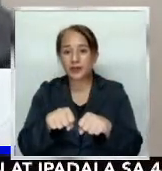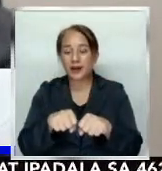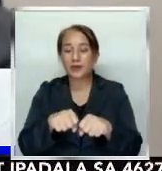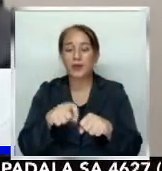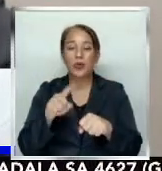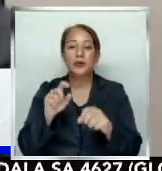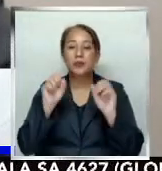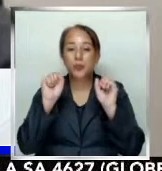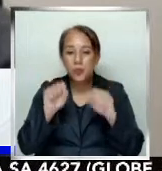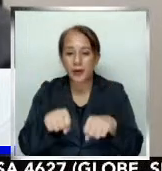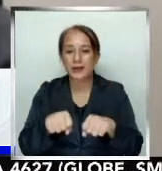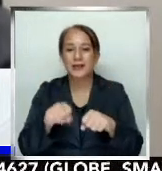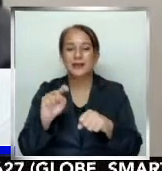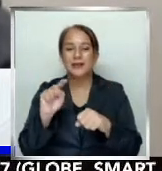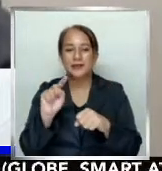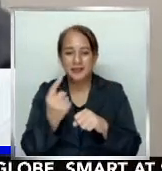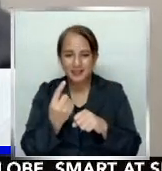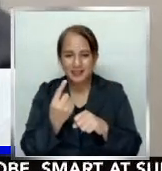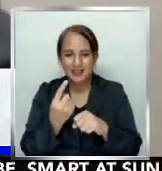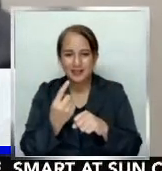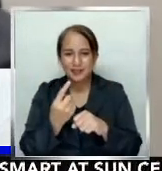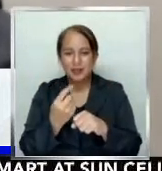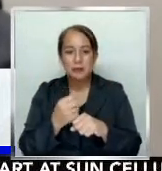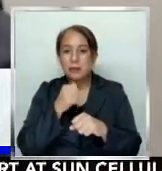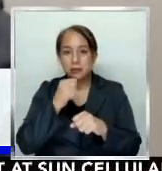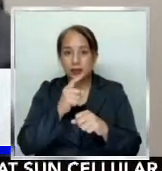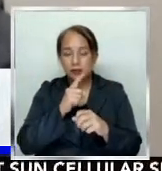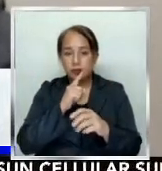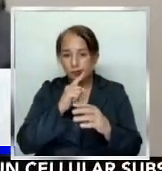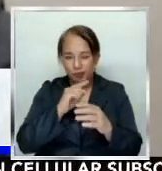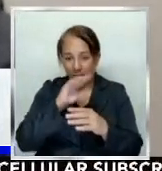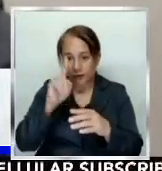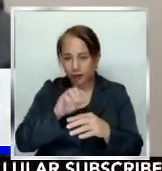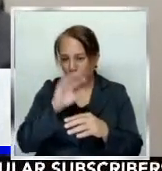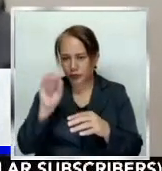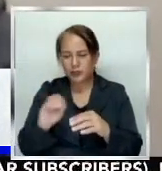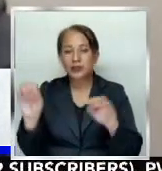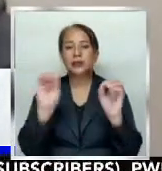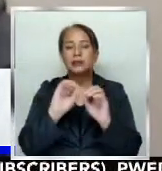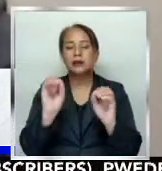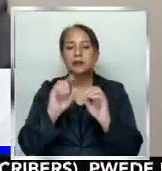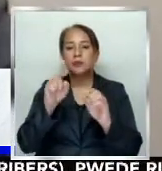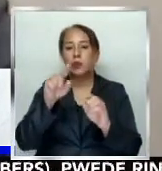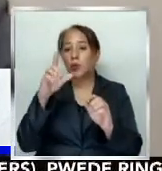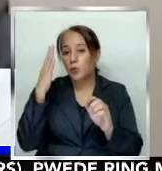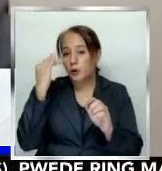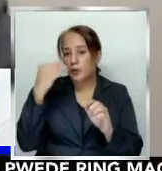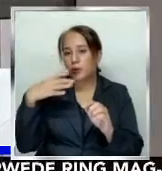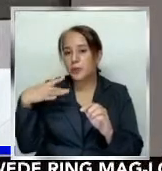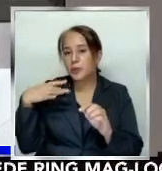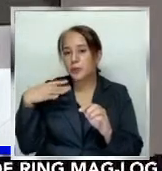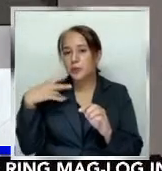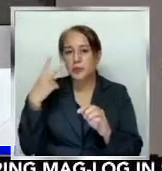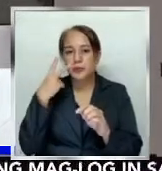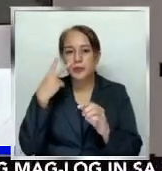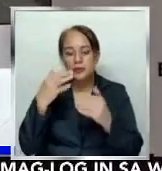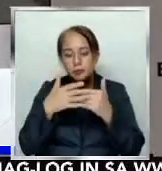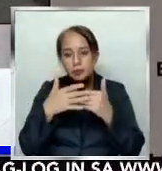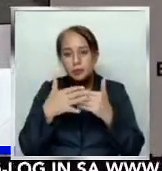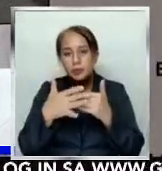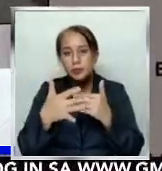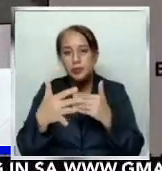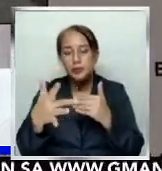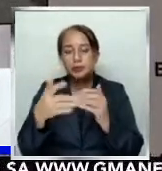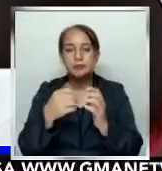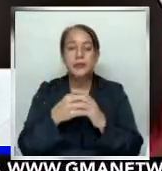No guarantees kasi, syempre, we have to wait for the trends within the next few days. Posible raw